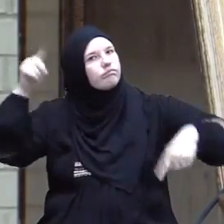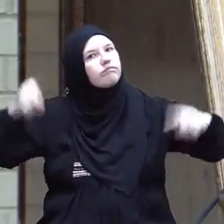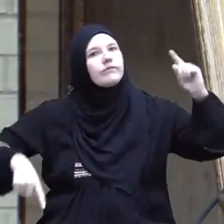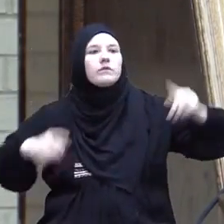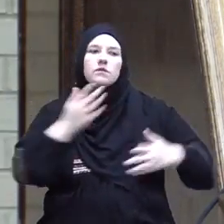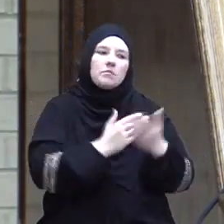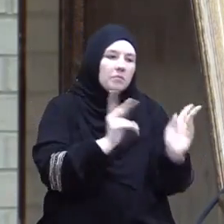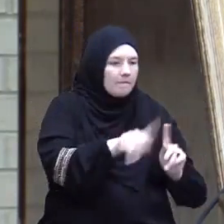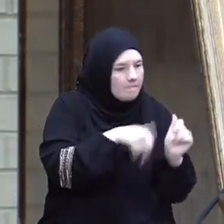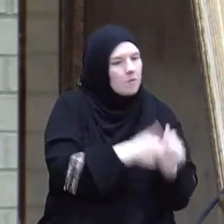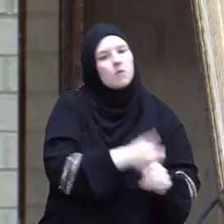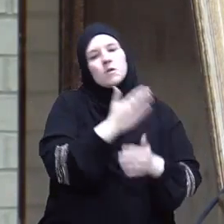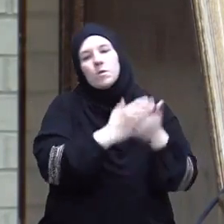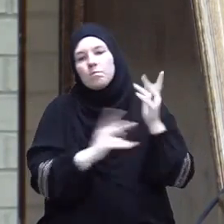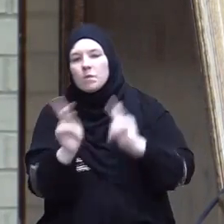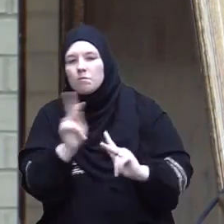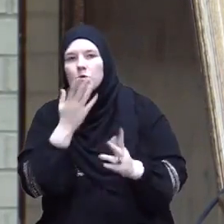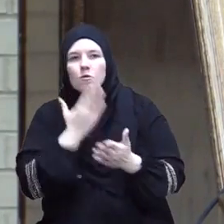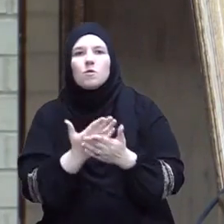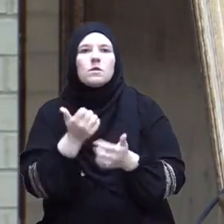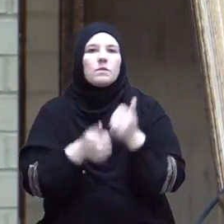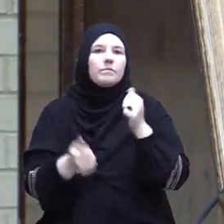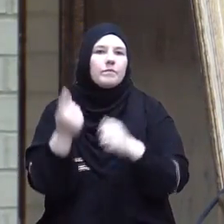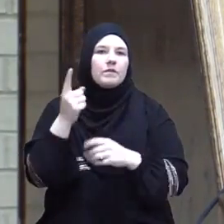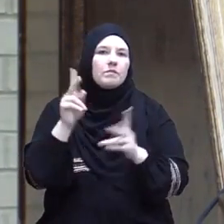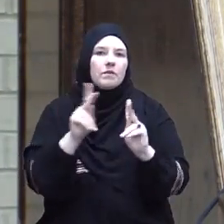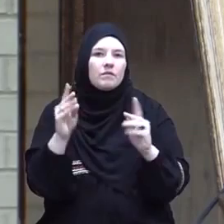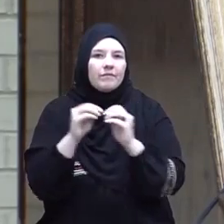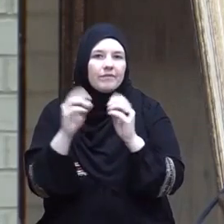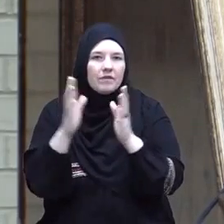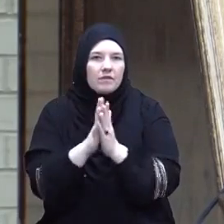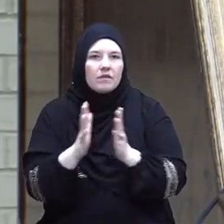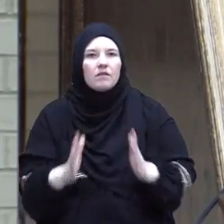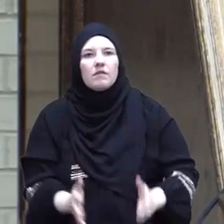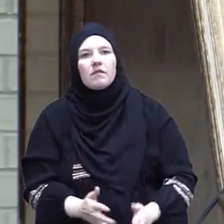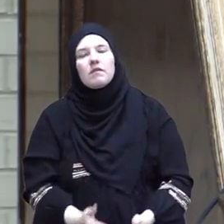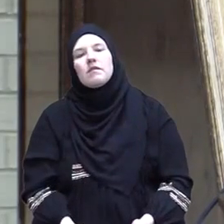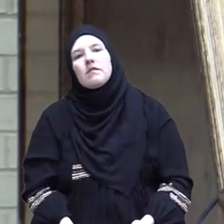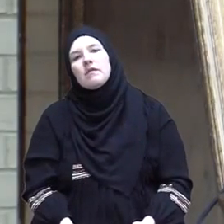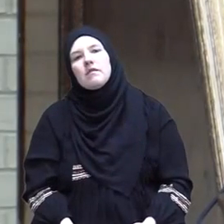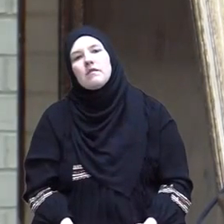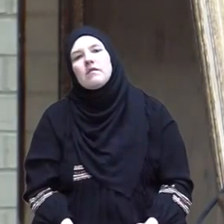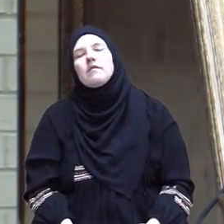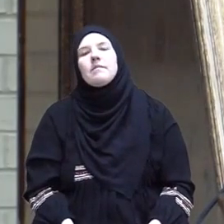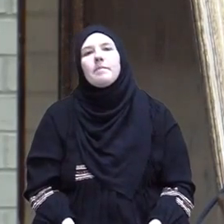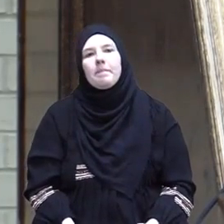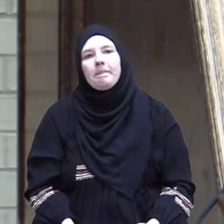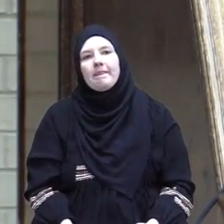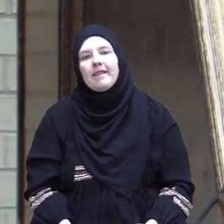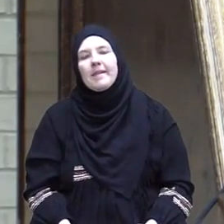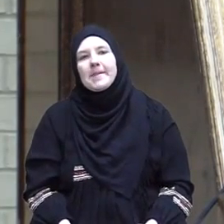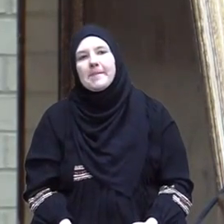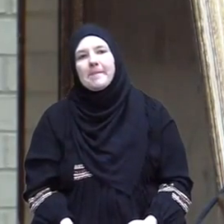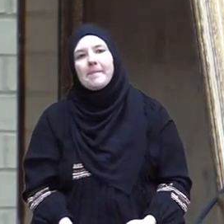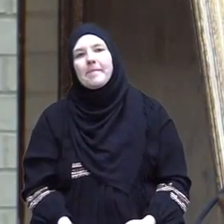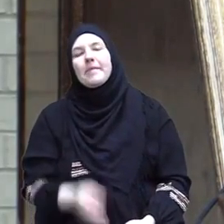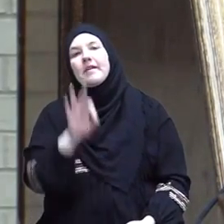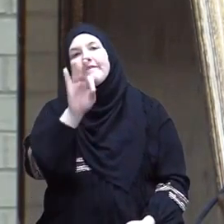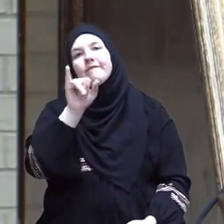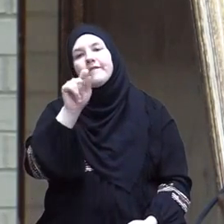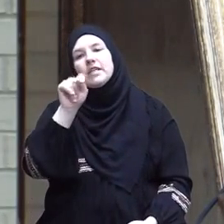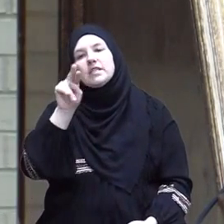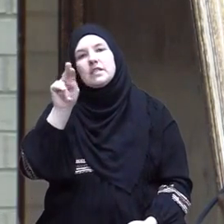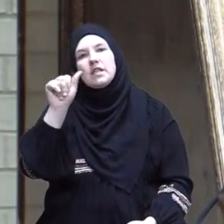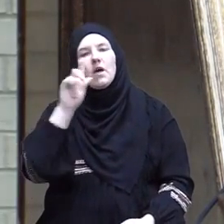وَجَعَلْنَا بَعْضَكُمْ لِبَعْضٍ فِتْنَةً. And as I mentioned before, when you put to fitna, when you put to